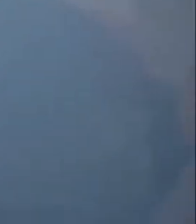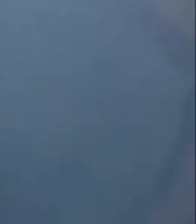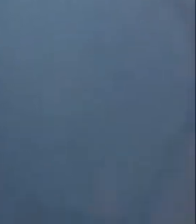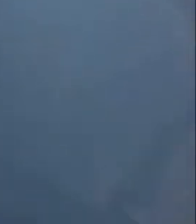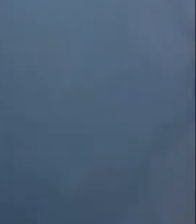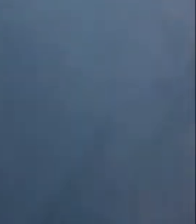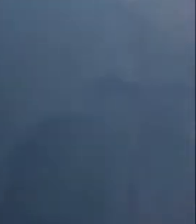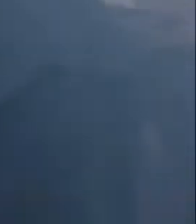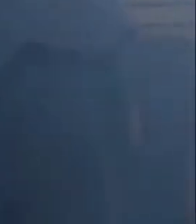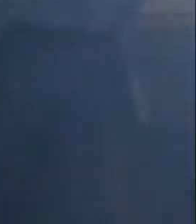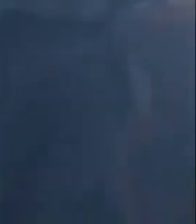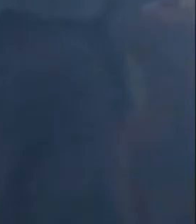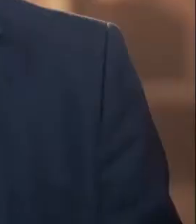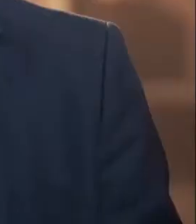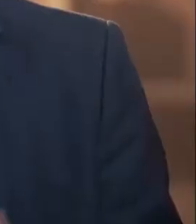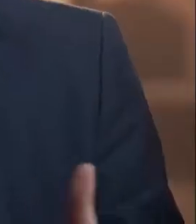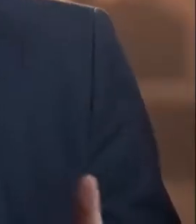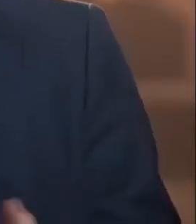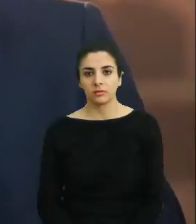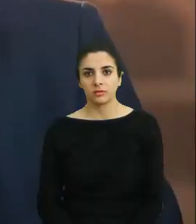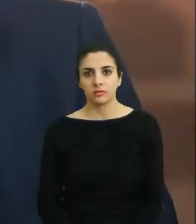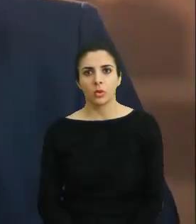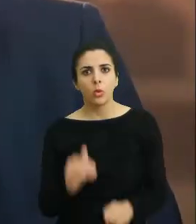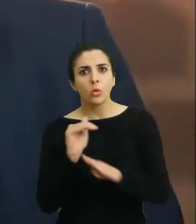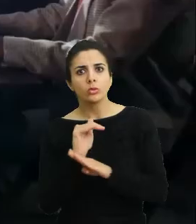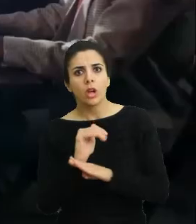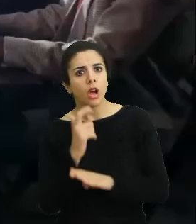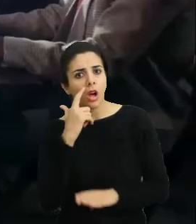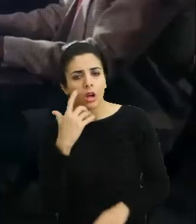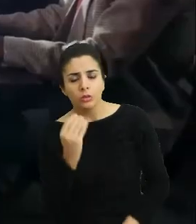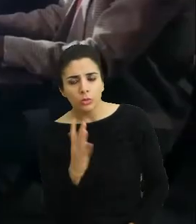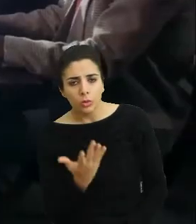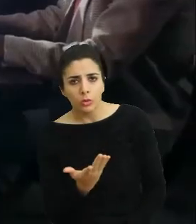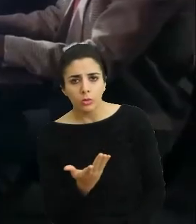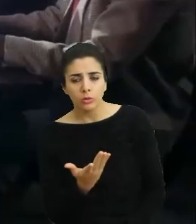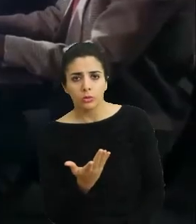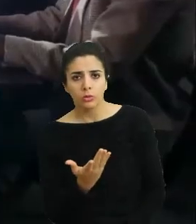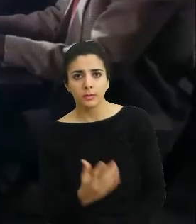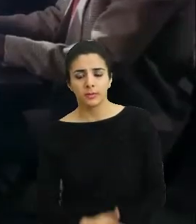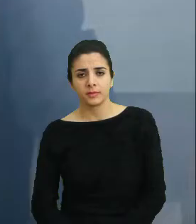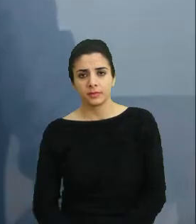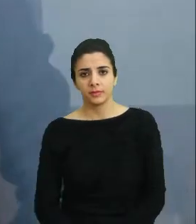arttı. Şaşkınca birbirleriyle bakışıyorlar. Üstadım hayırdır?